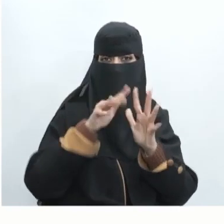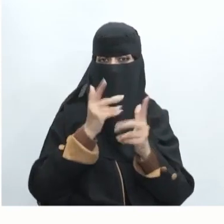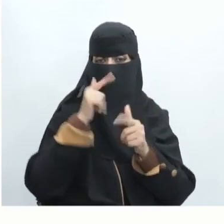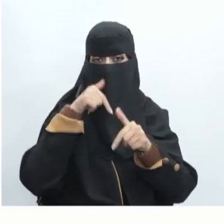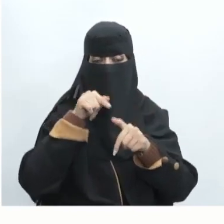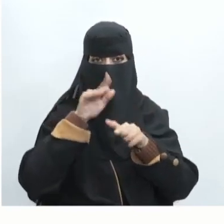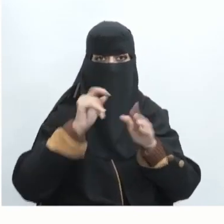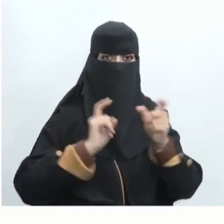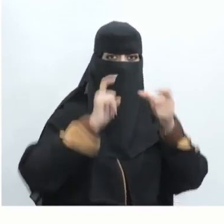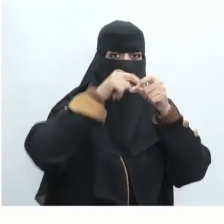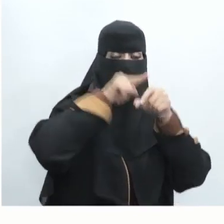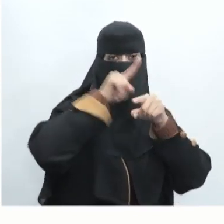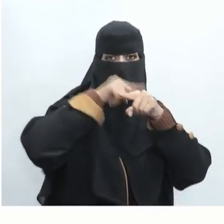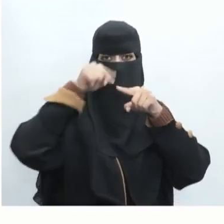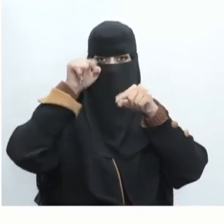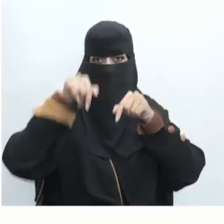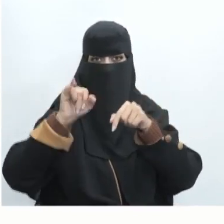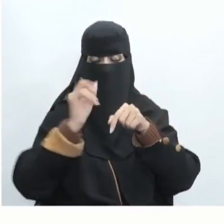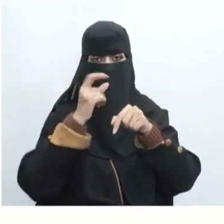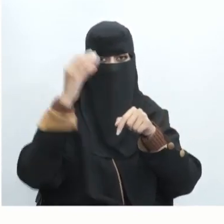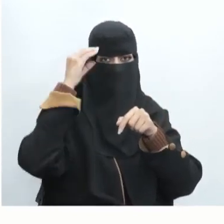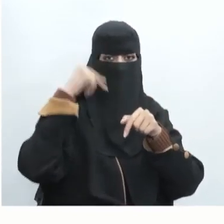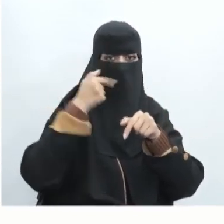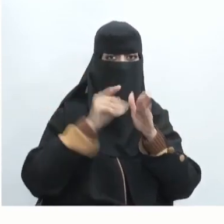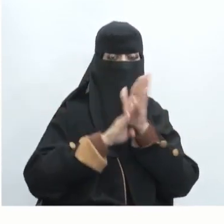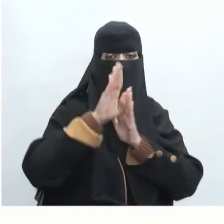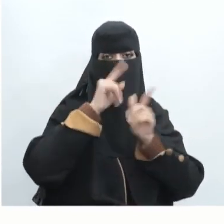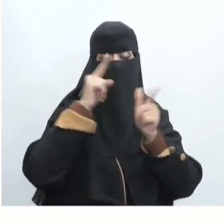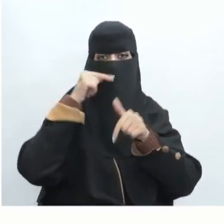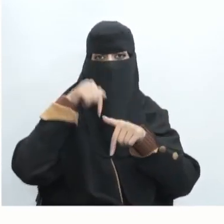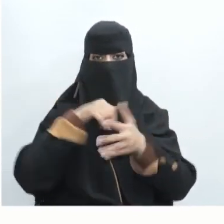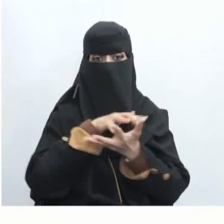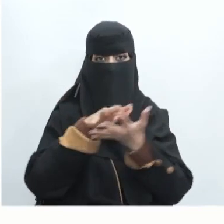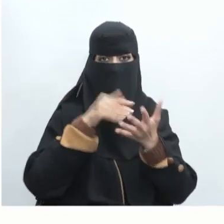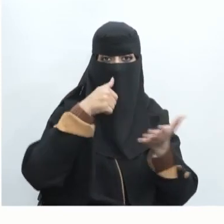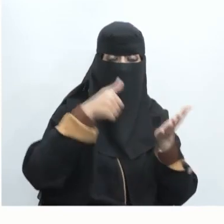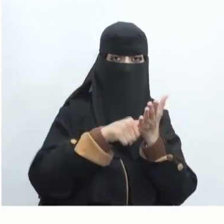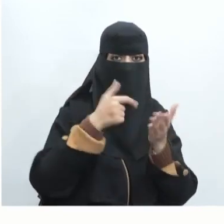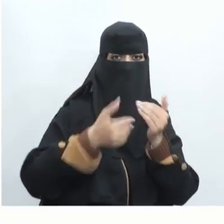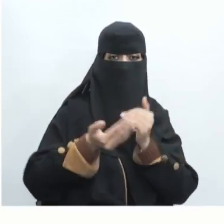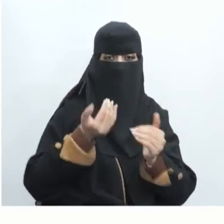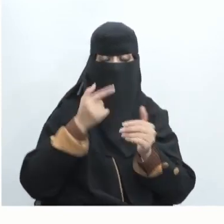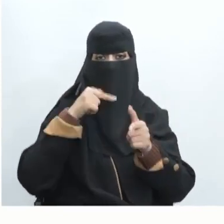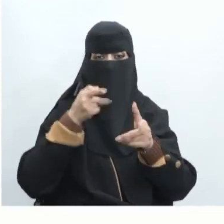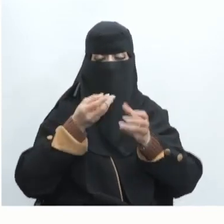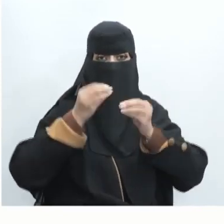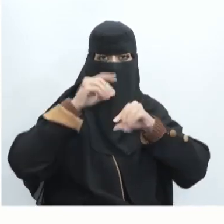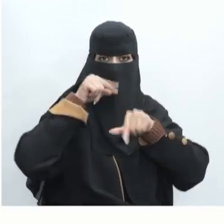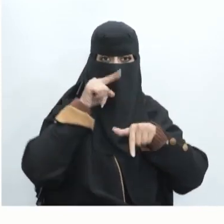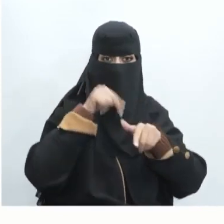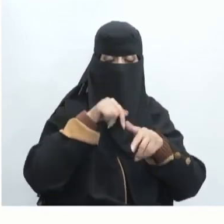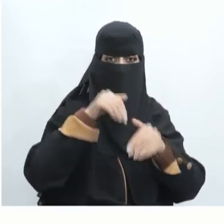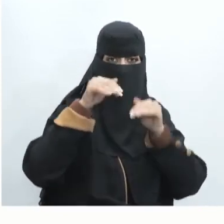بحكم ما وصل اليه من علم وتقدمين ومشكله الاميات تعيق او اصبحت